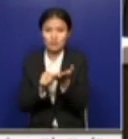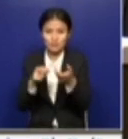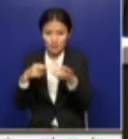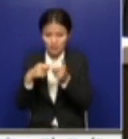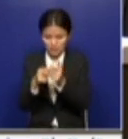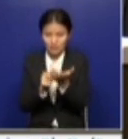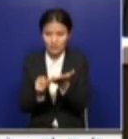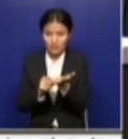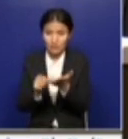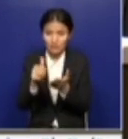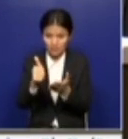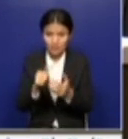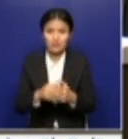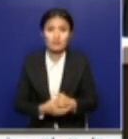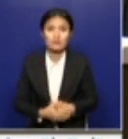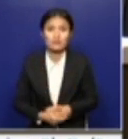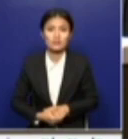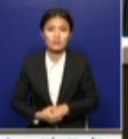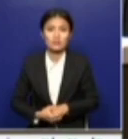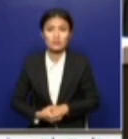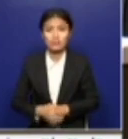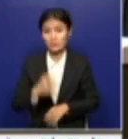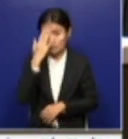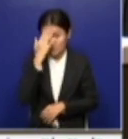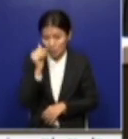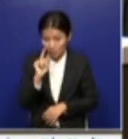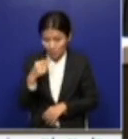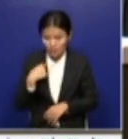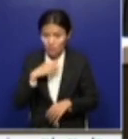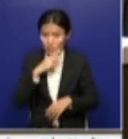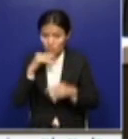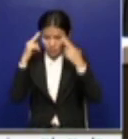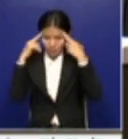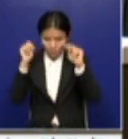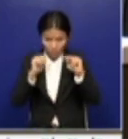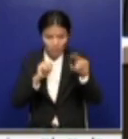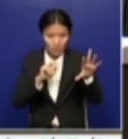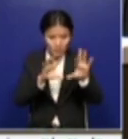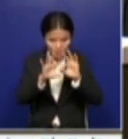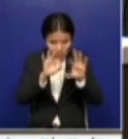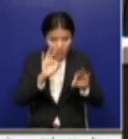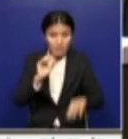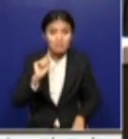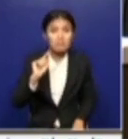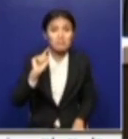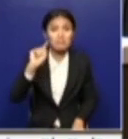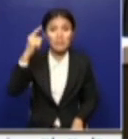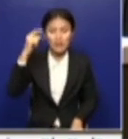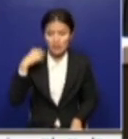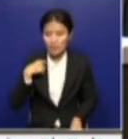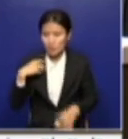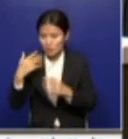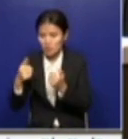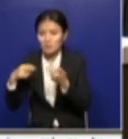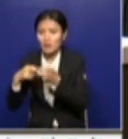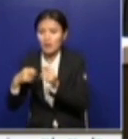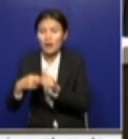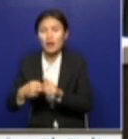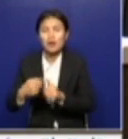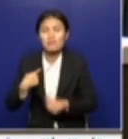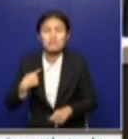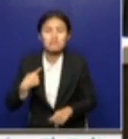เพราะว่าเมื่อมีการเลือกนายกทำตีแล้วเนี่ยภาพเก่าภาพเดิมเนี่ยมันน่าจะหลุดออกไปเพราะ